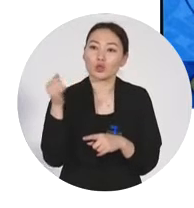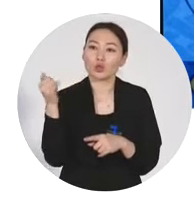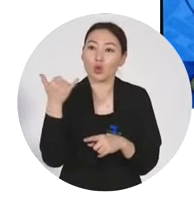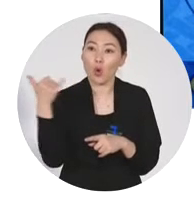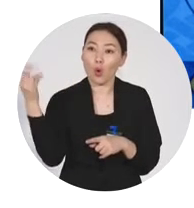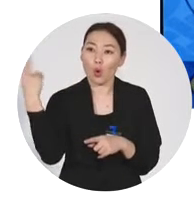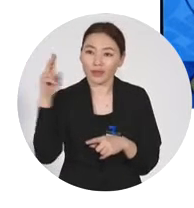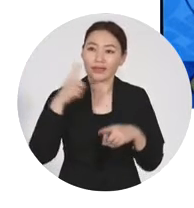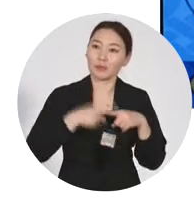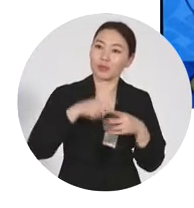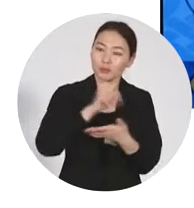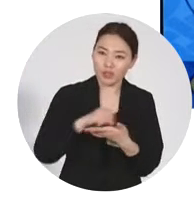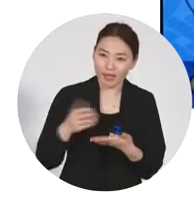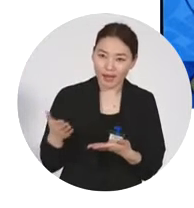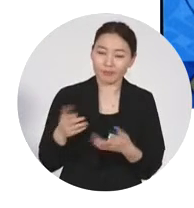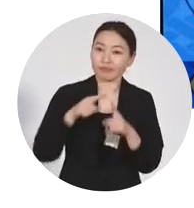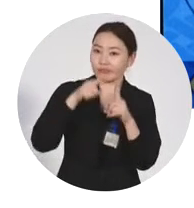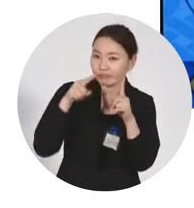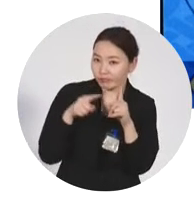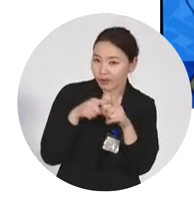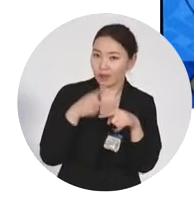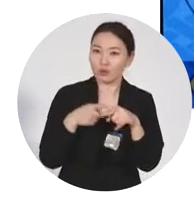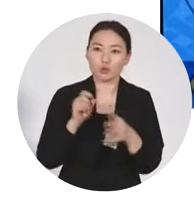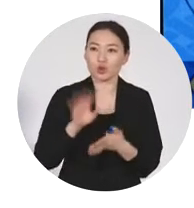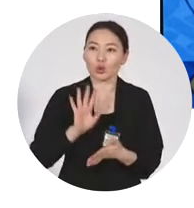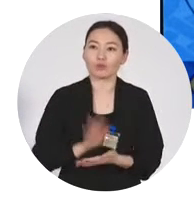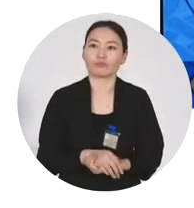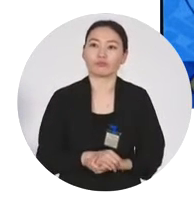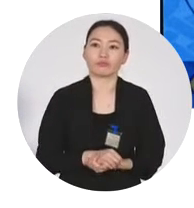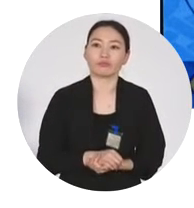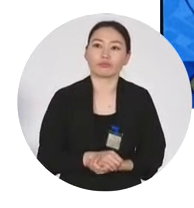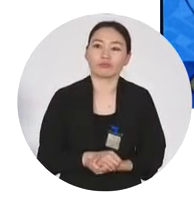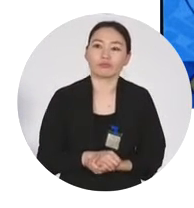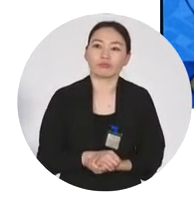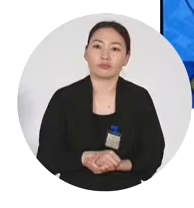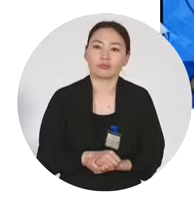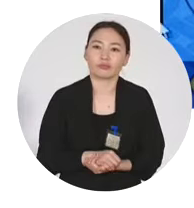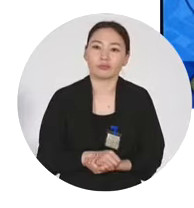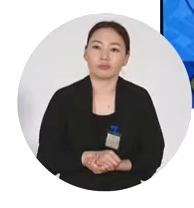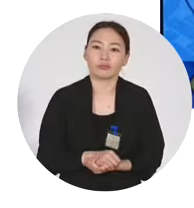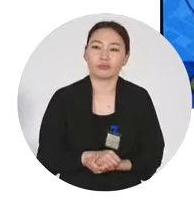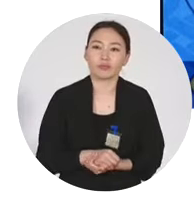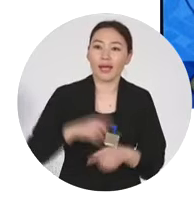нөхцөлөө үгэн залгахдаа ир имийг нь харгалзаж бичгээ, мартаж болохгүй шүү.